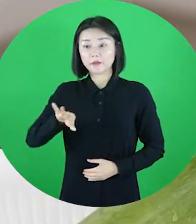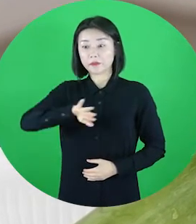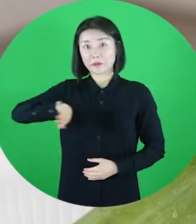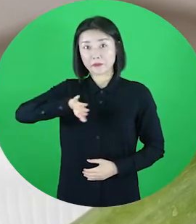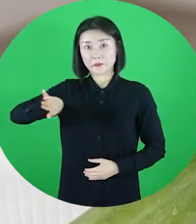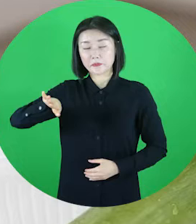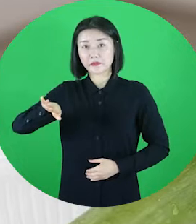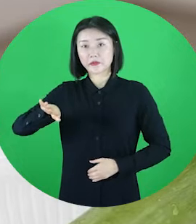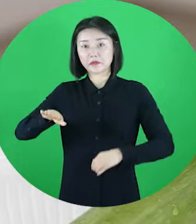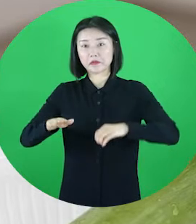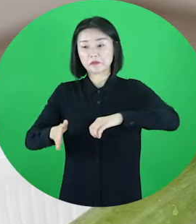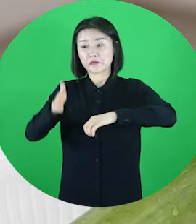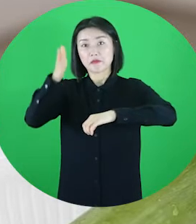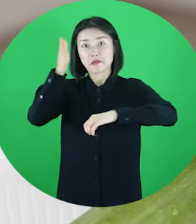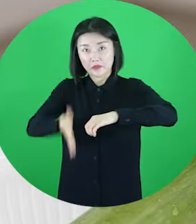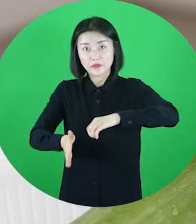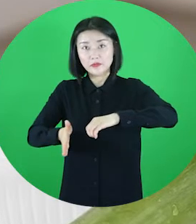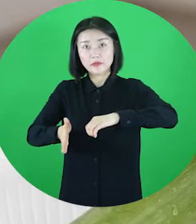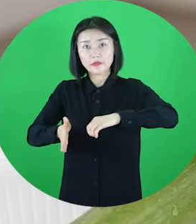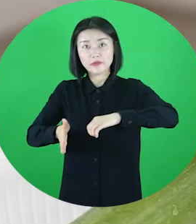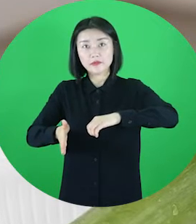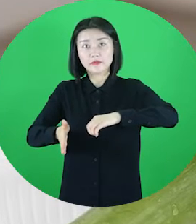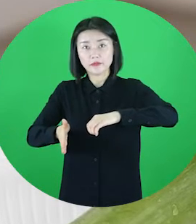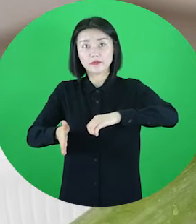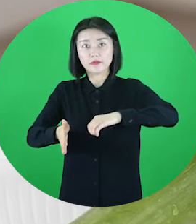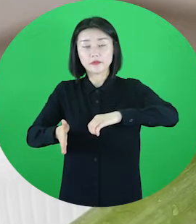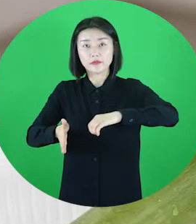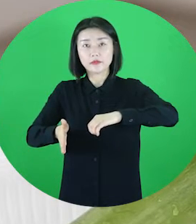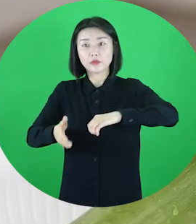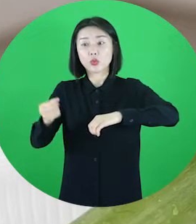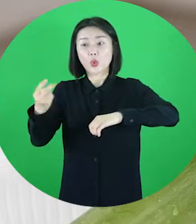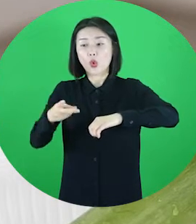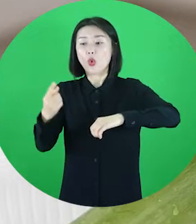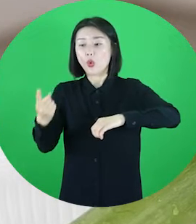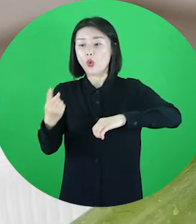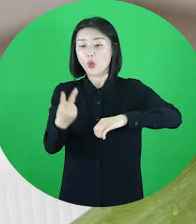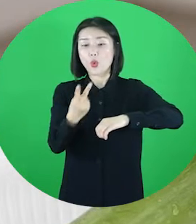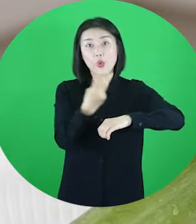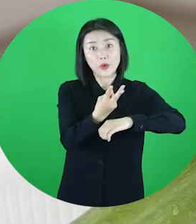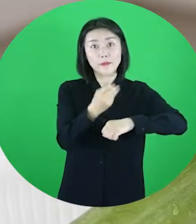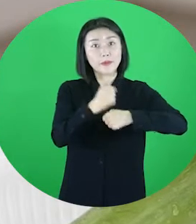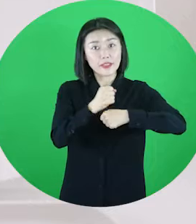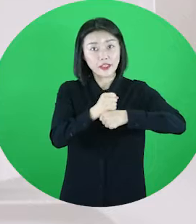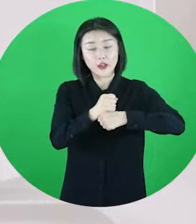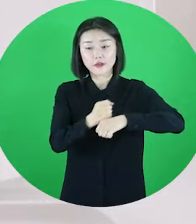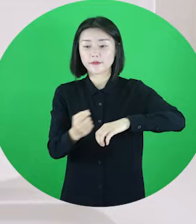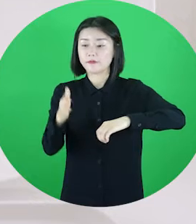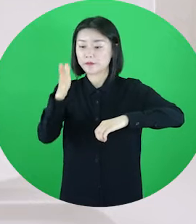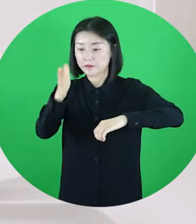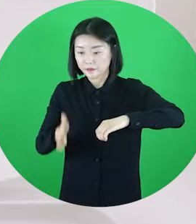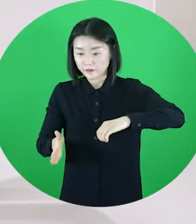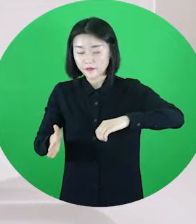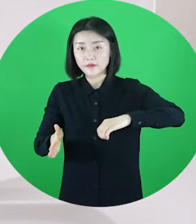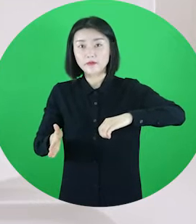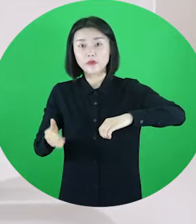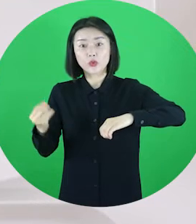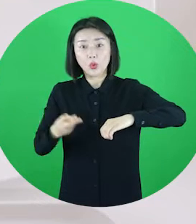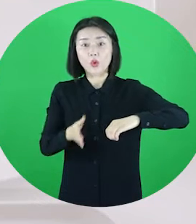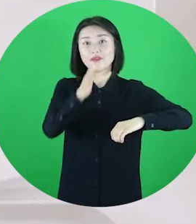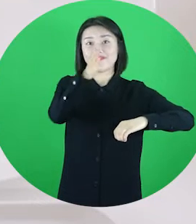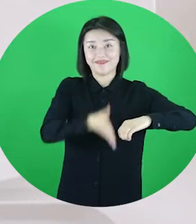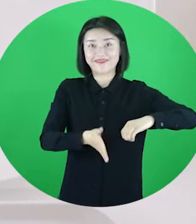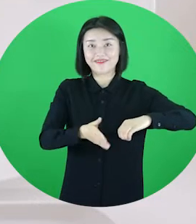한쪽을 잘라주고요. 3조각 낸다고 생각하면 돼요. 절반 정도 가서